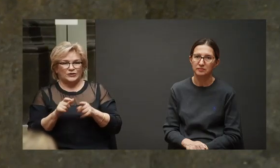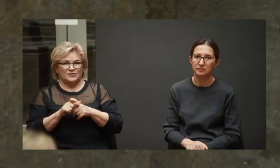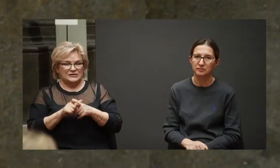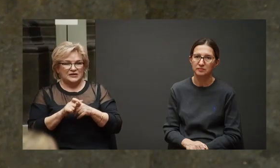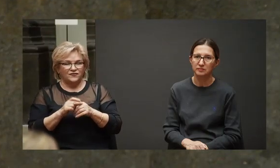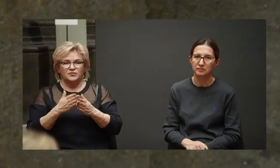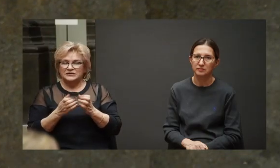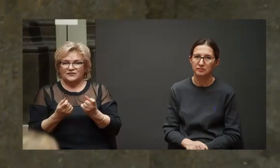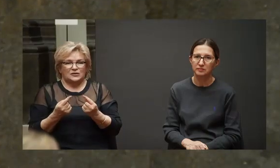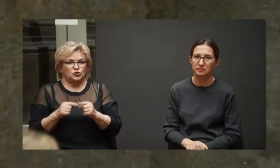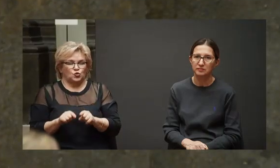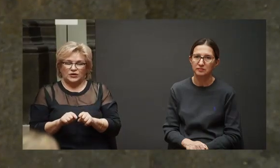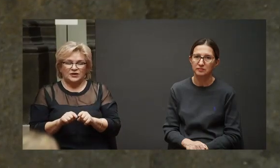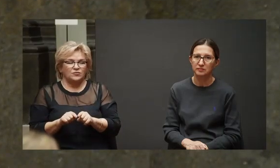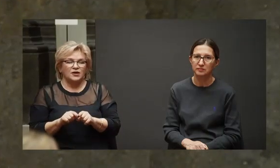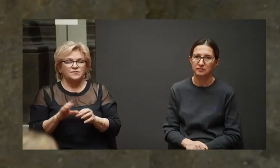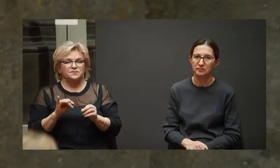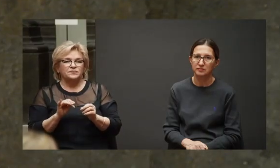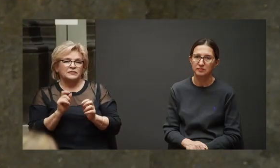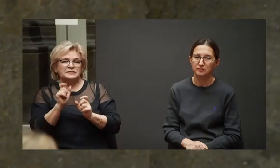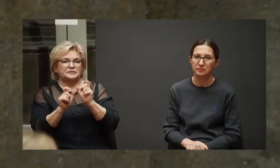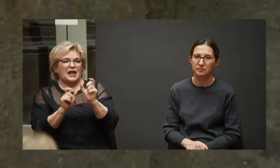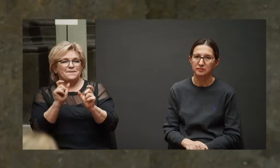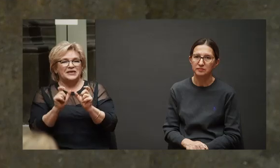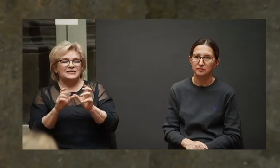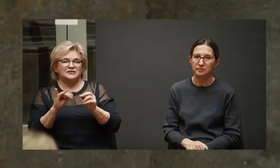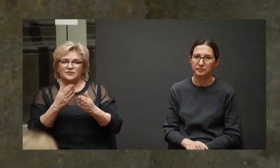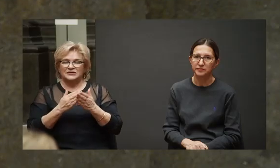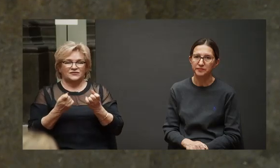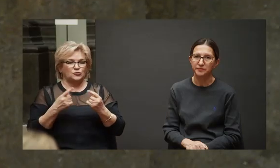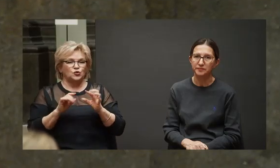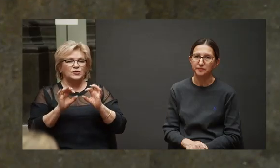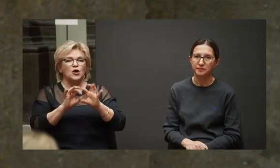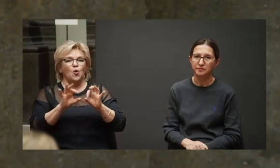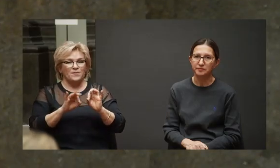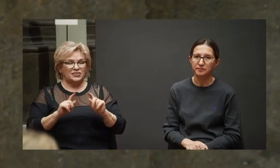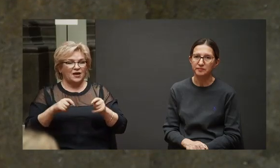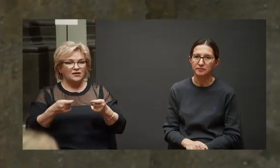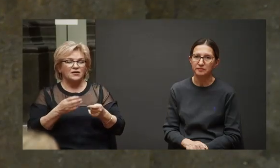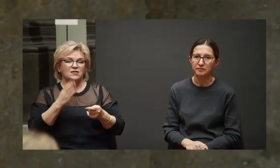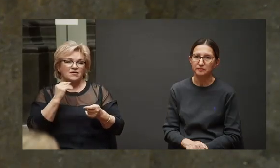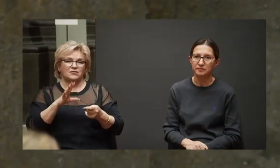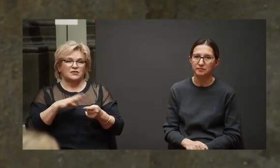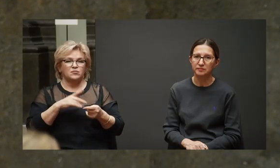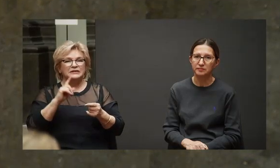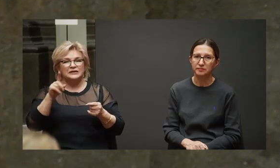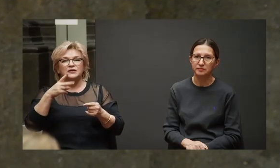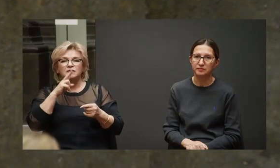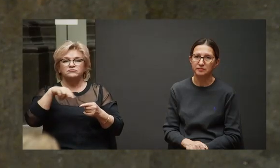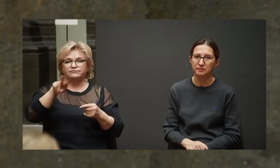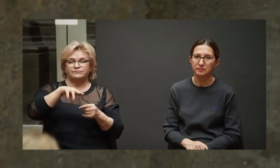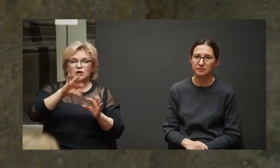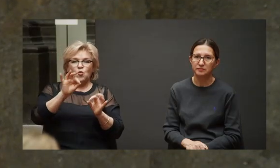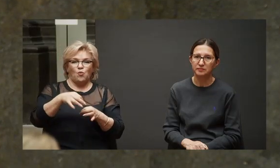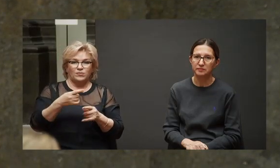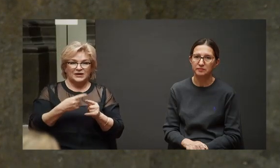словами, совсем другими эпитетами, совсем с другими комментариями, да, проходил этот образ. Вот.